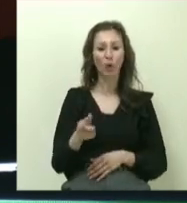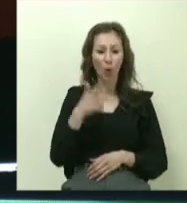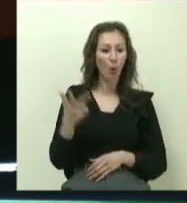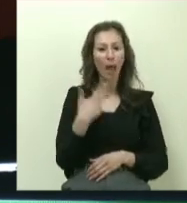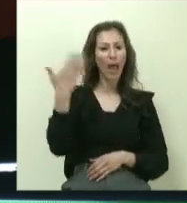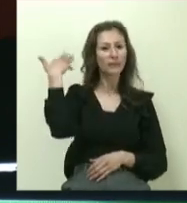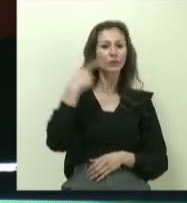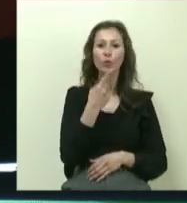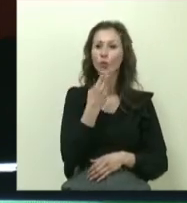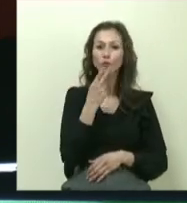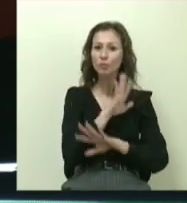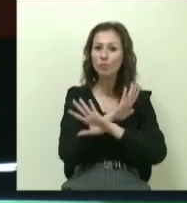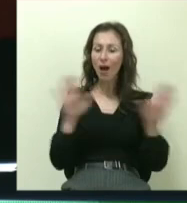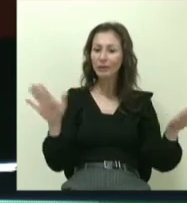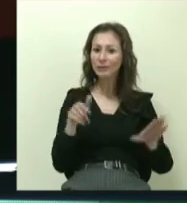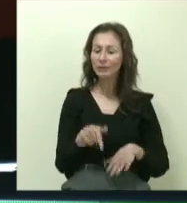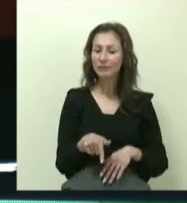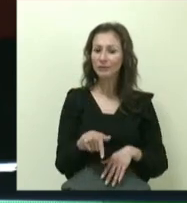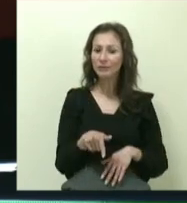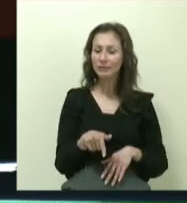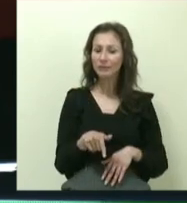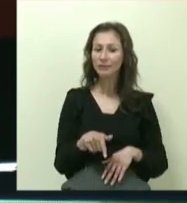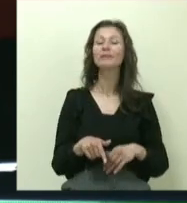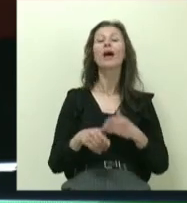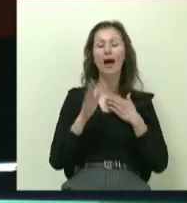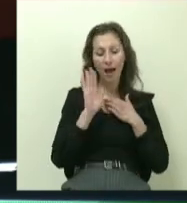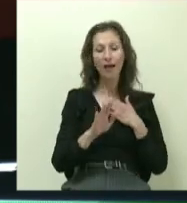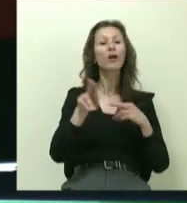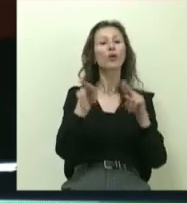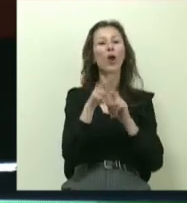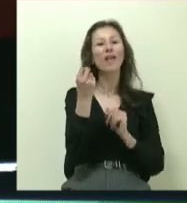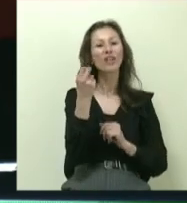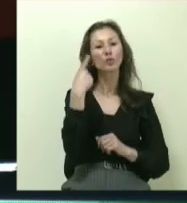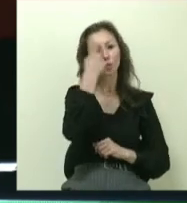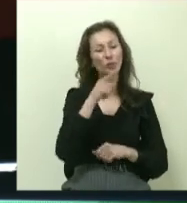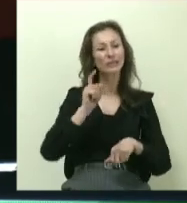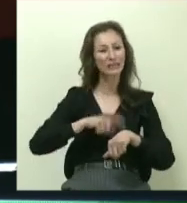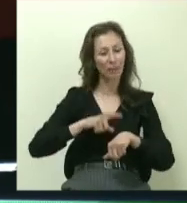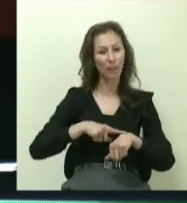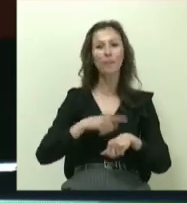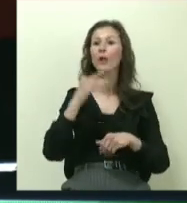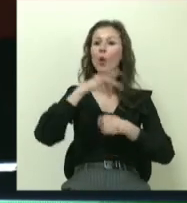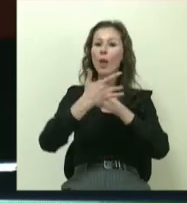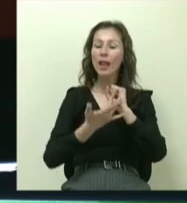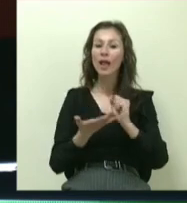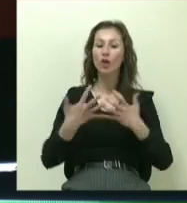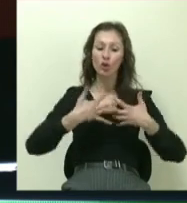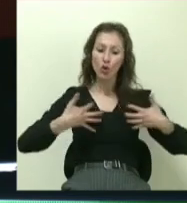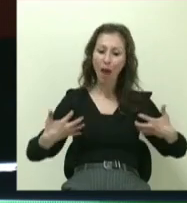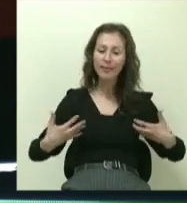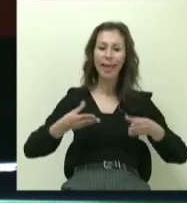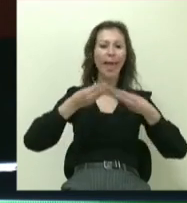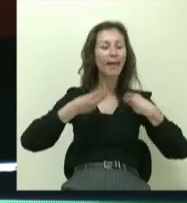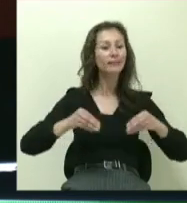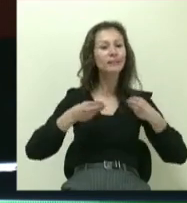konuşmazdık Eskiden Peki covid 19 salgını ülkelerin güvenlik esneklik